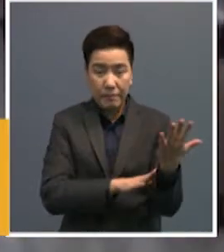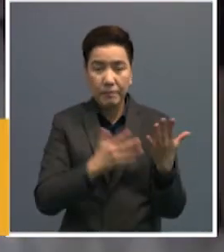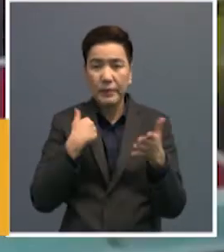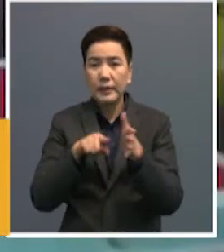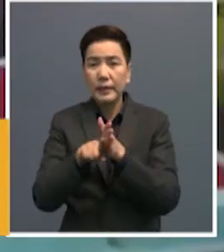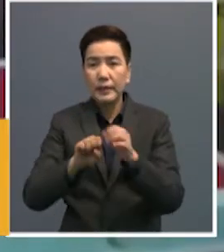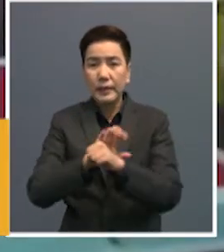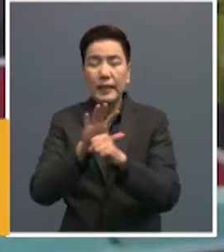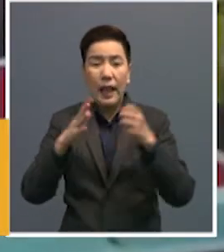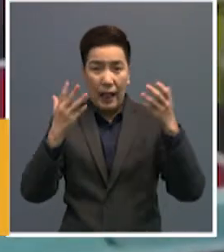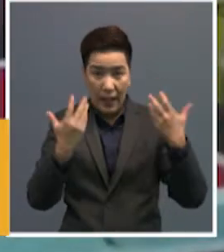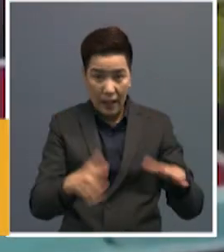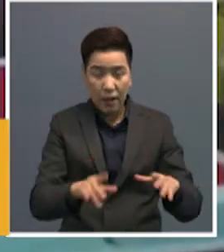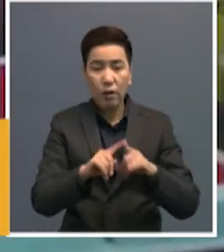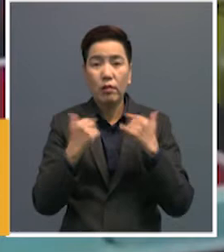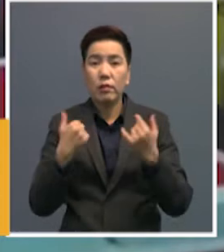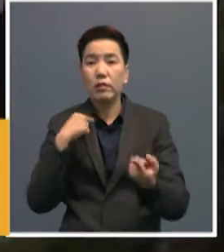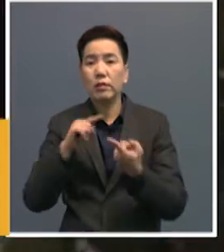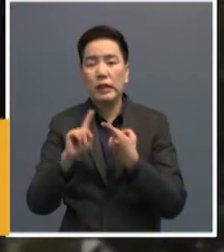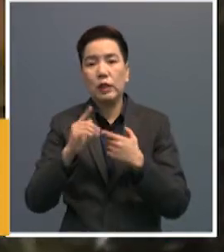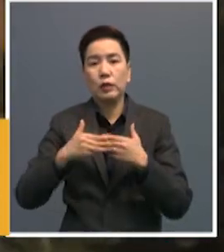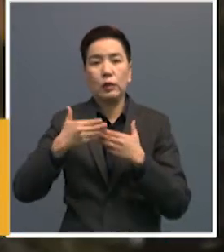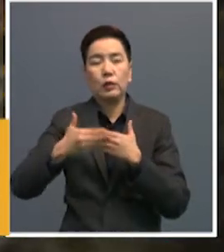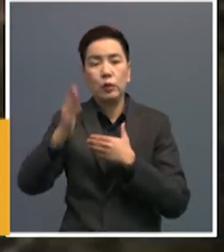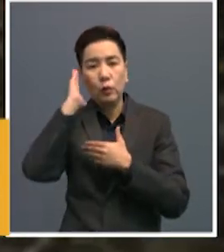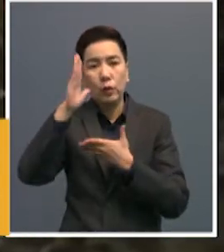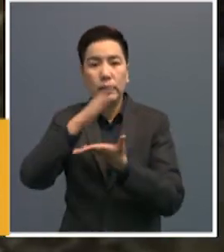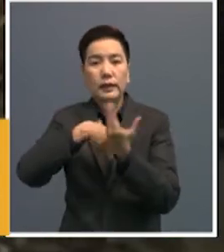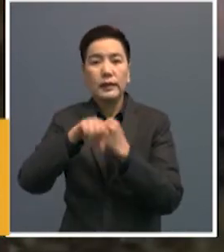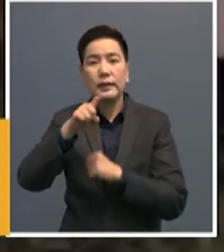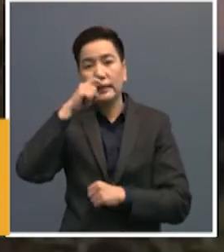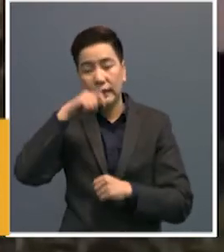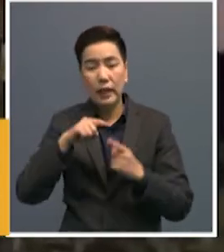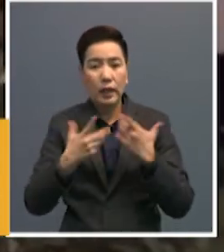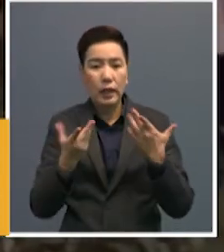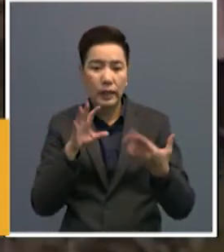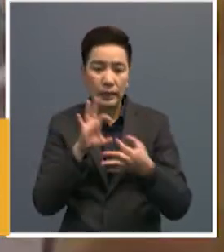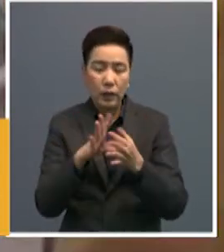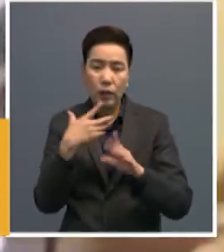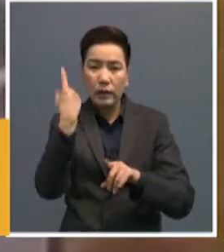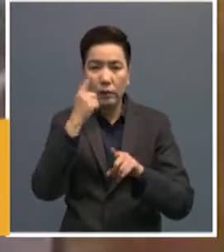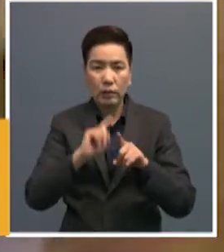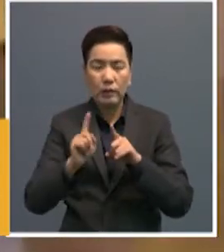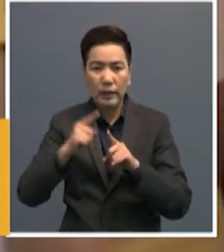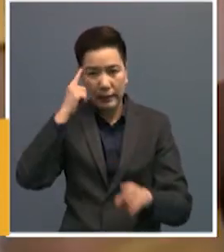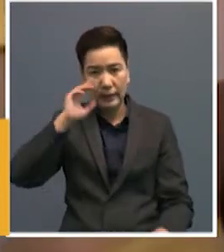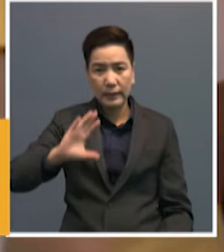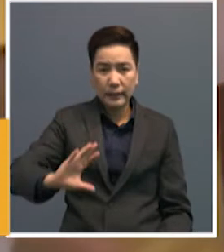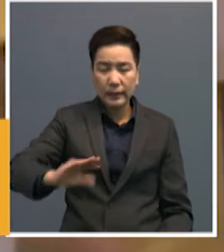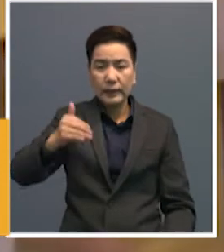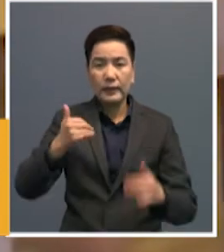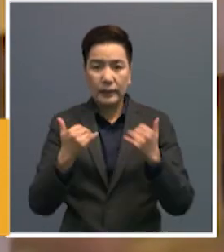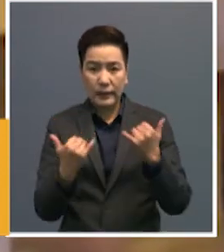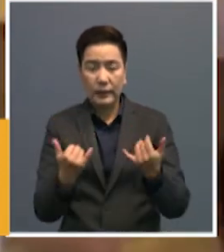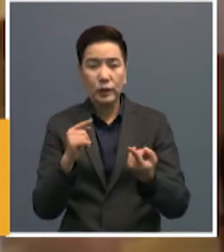มีวัคซีนคอม 19แล้วก็ตามและมั่นใจนะครับว่าหลังจากนี้เศรษฐกิจของประเทศไทยโดยเฉพาะด้านของการท่องเที่ยวจะดีขึ้นเป็นลำดับต่อไป